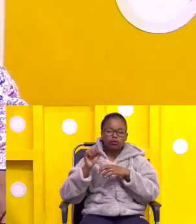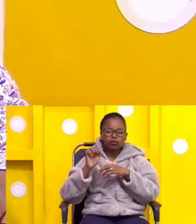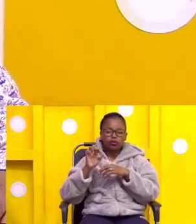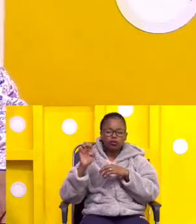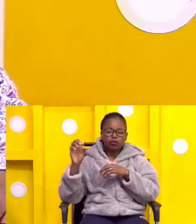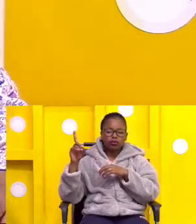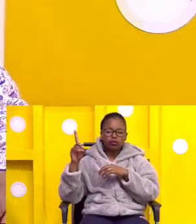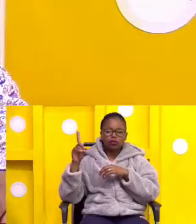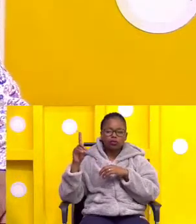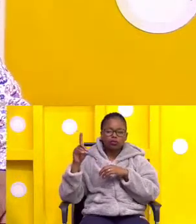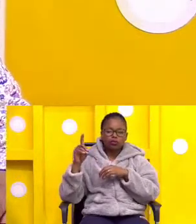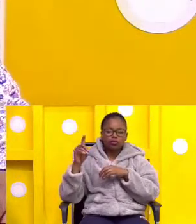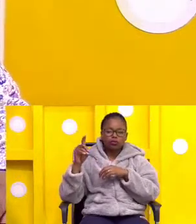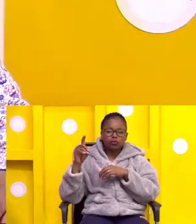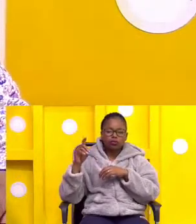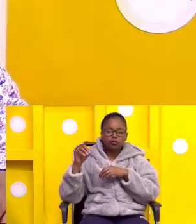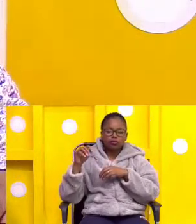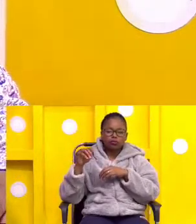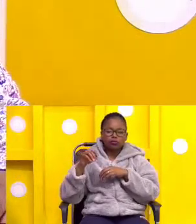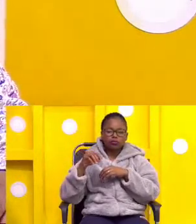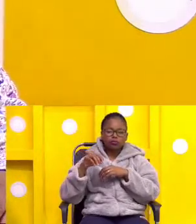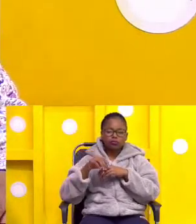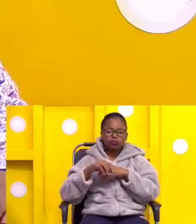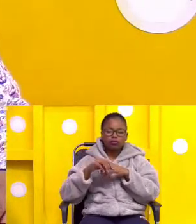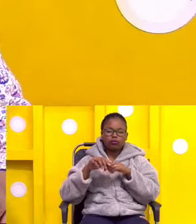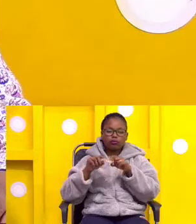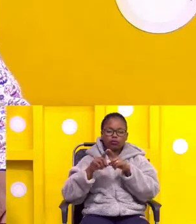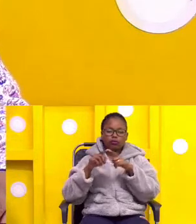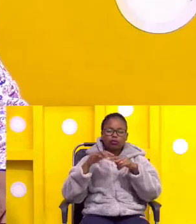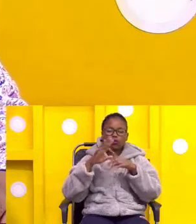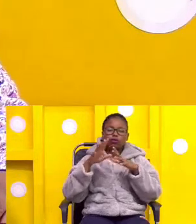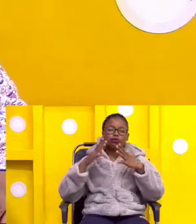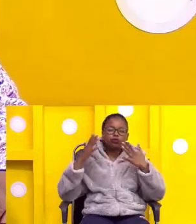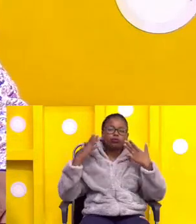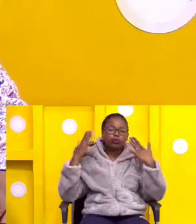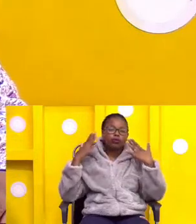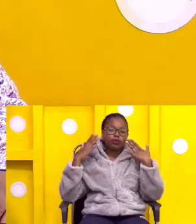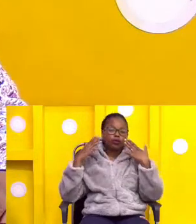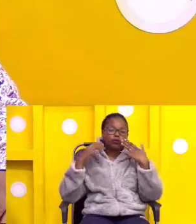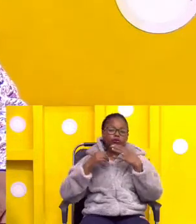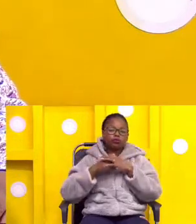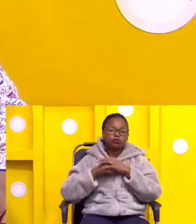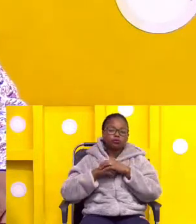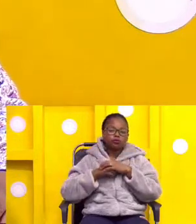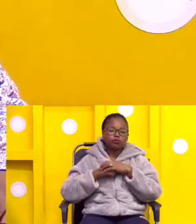Todosu yonigu muoro tawako hujia kigoki ya gai. Matuko mode.